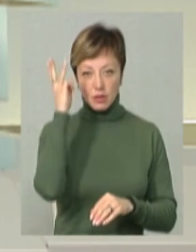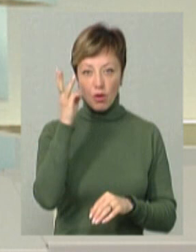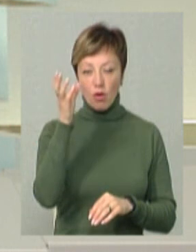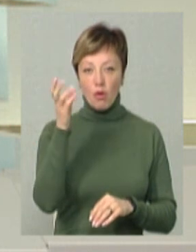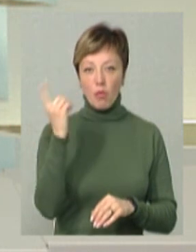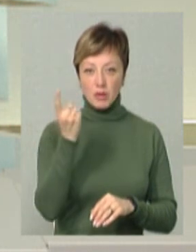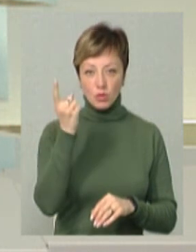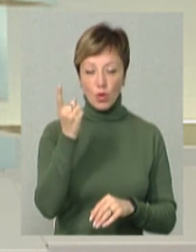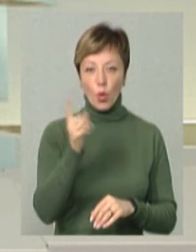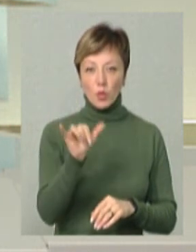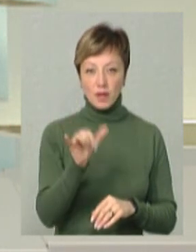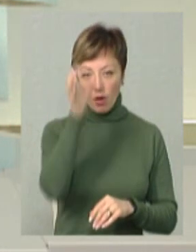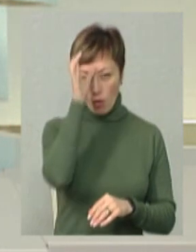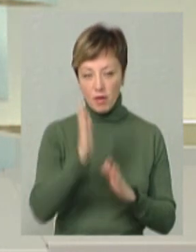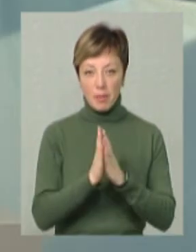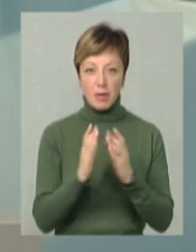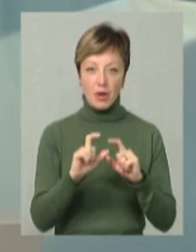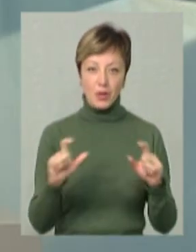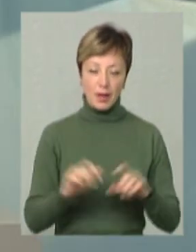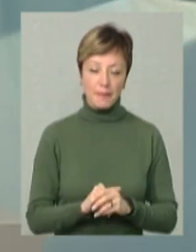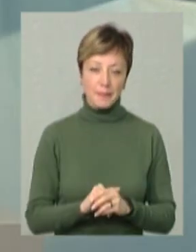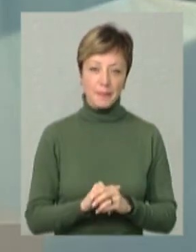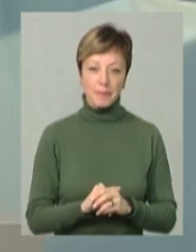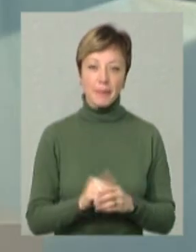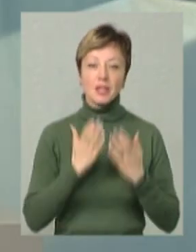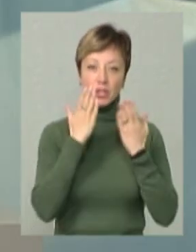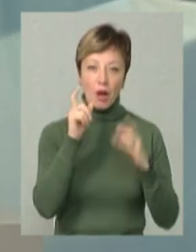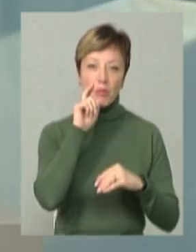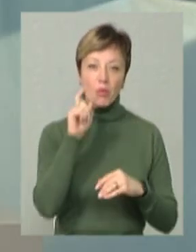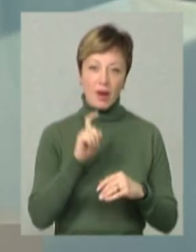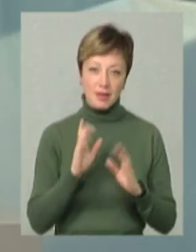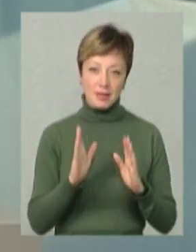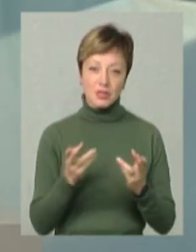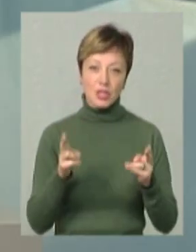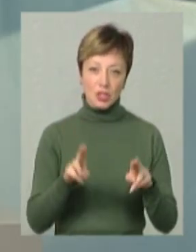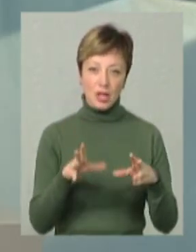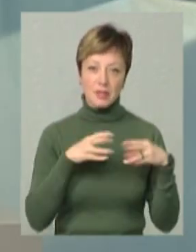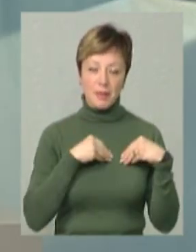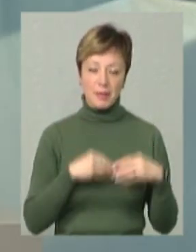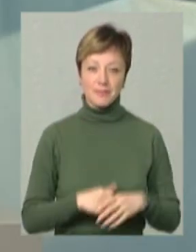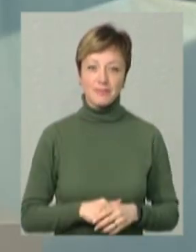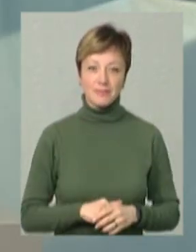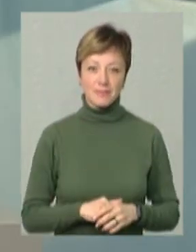Хмельницької обласної універсальної наукової бібліотеки. Читаймо українське та залишайтесь суспільним.